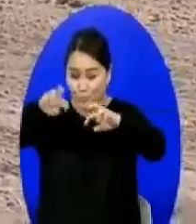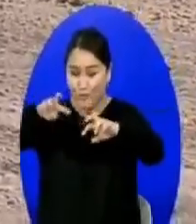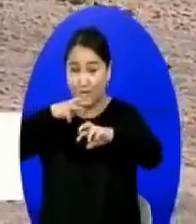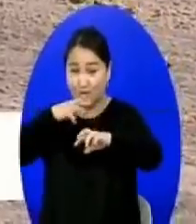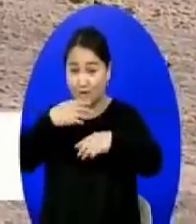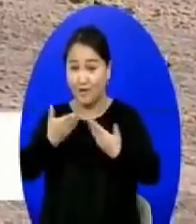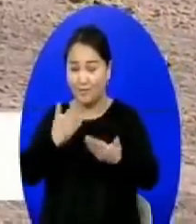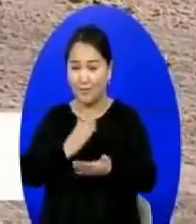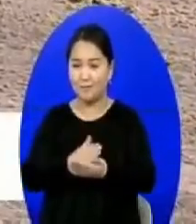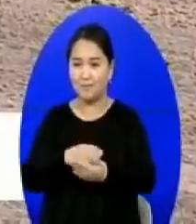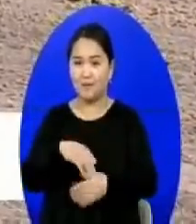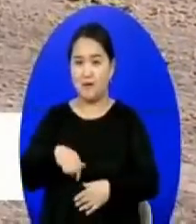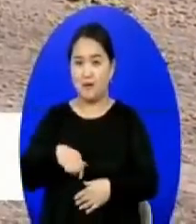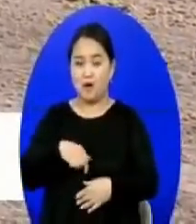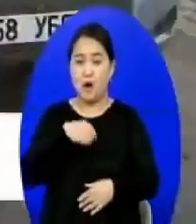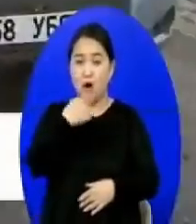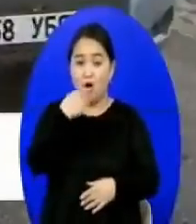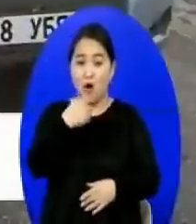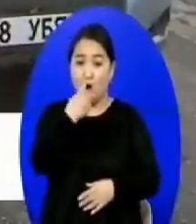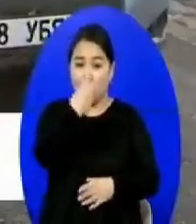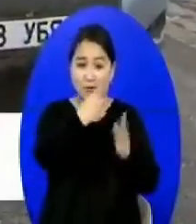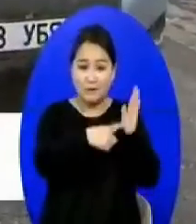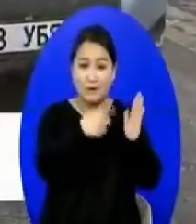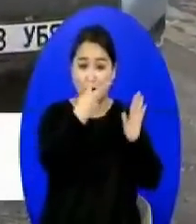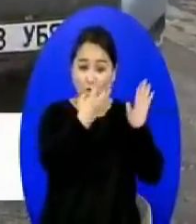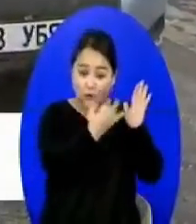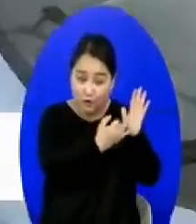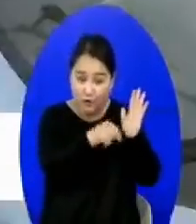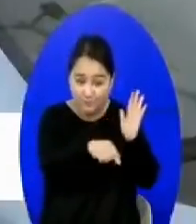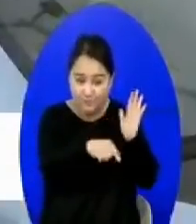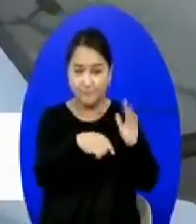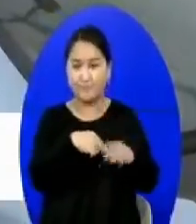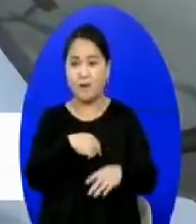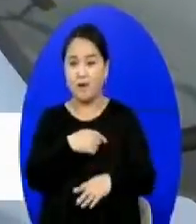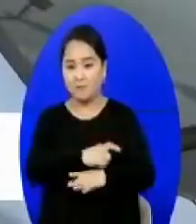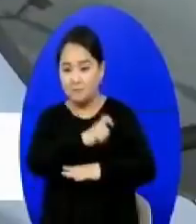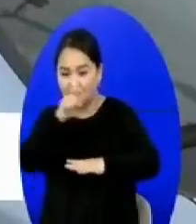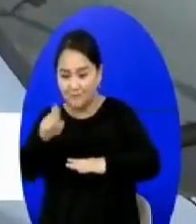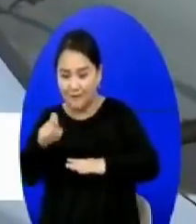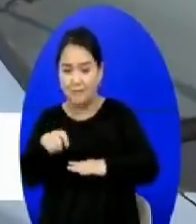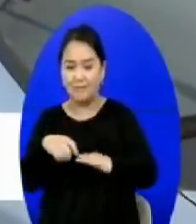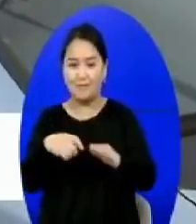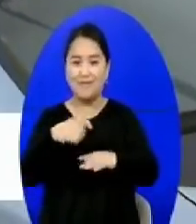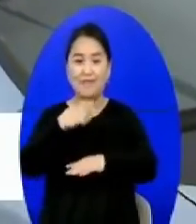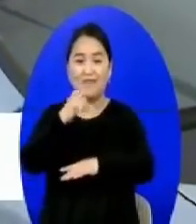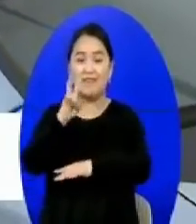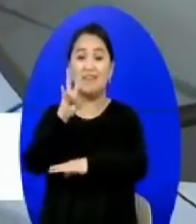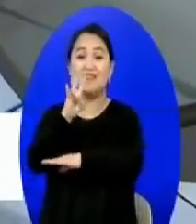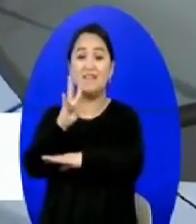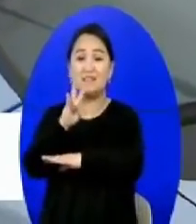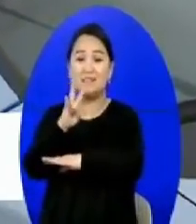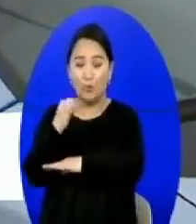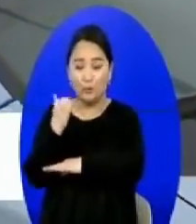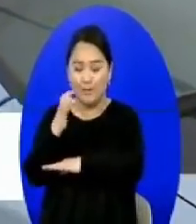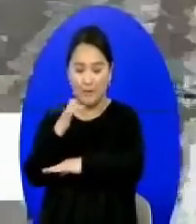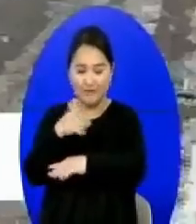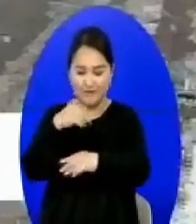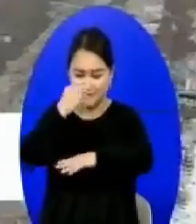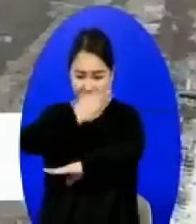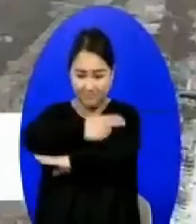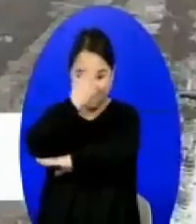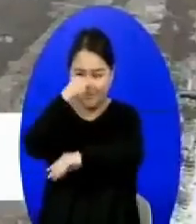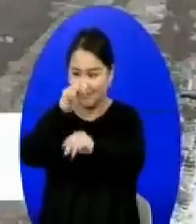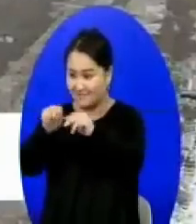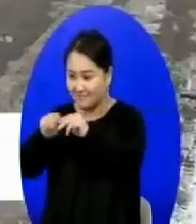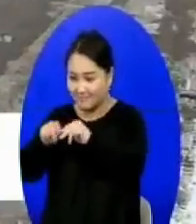Өнгөрсөн сарын 27-ны өдрийн 8 цагаас 29-ний өдрийн 24 цаг хүртэл нийслэлийн 8 шалга нэвтрүүлэх төвчөнд иргэдийн гарч орж